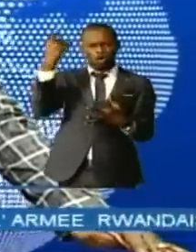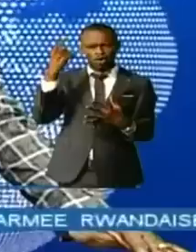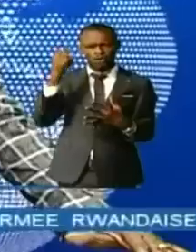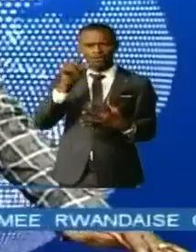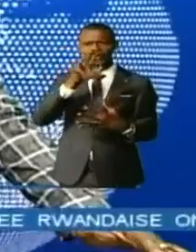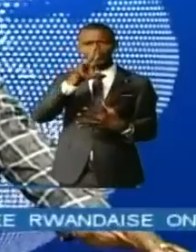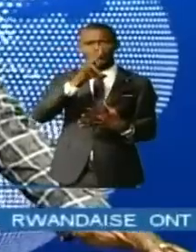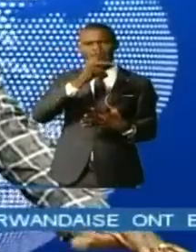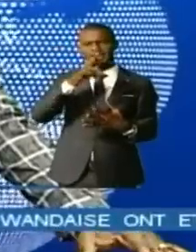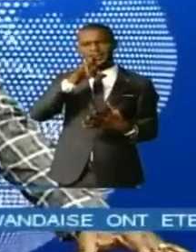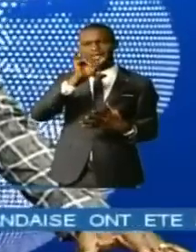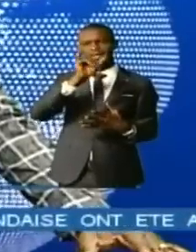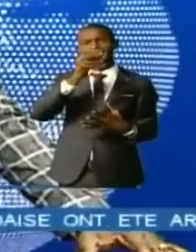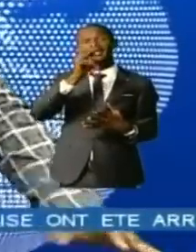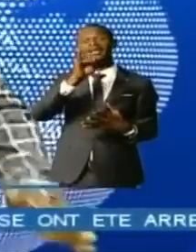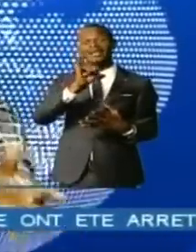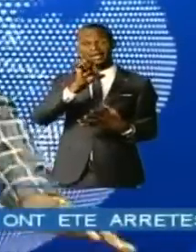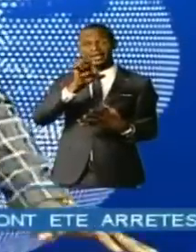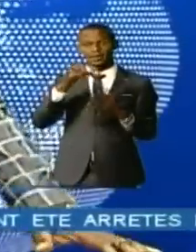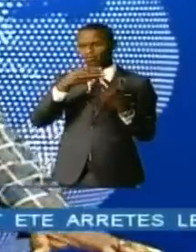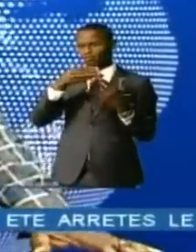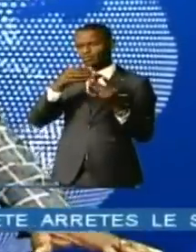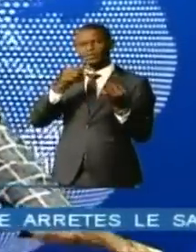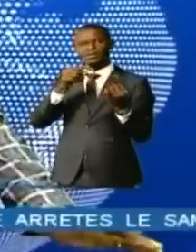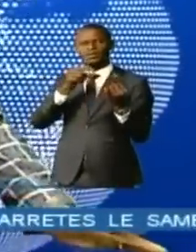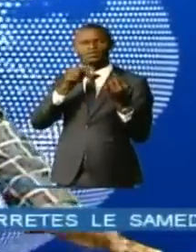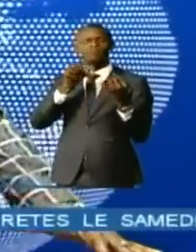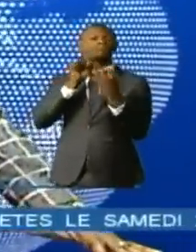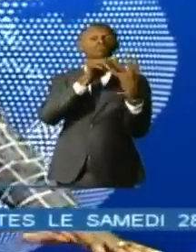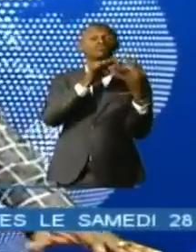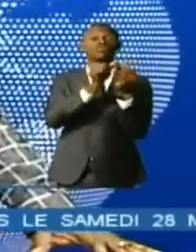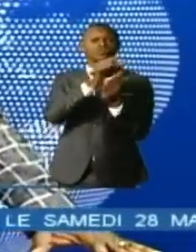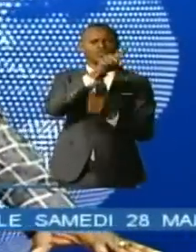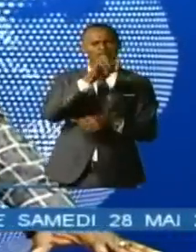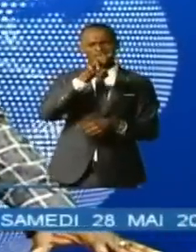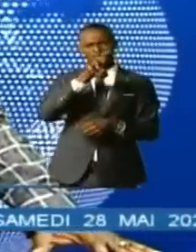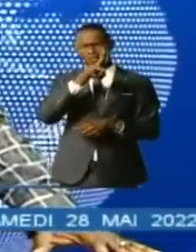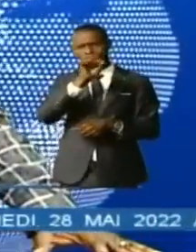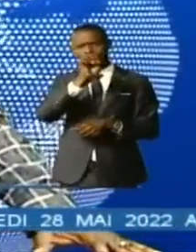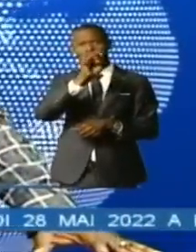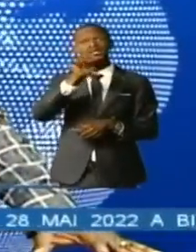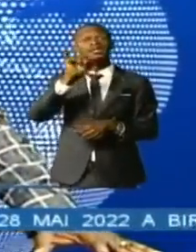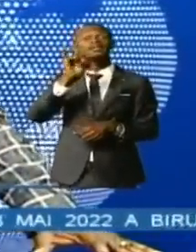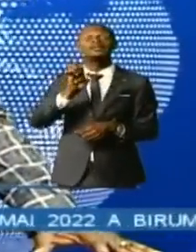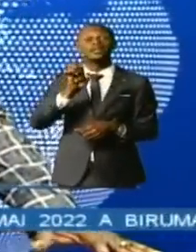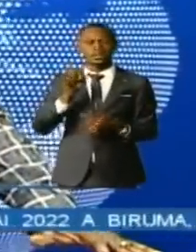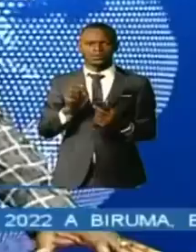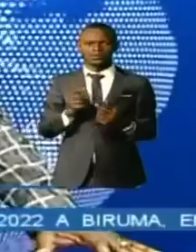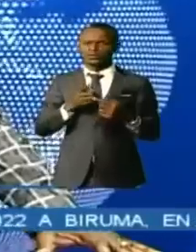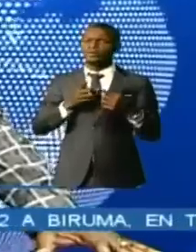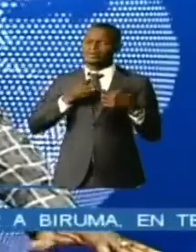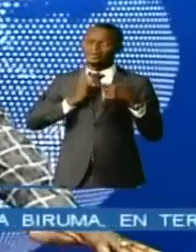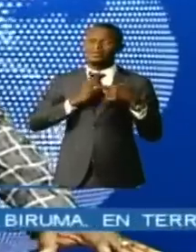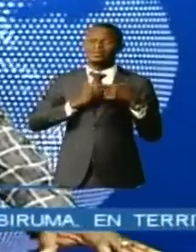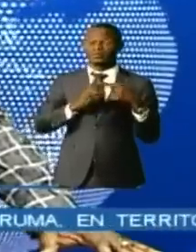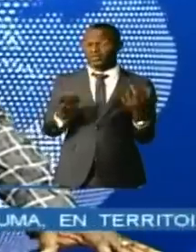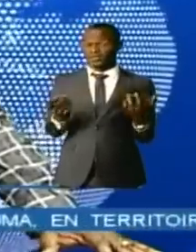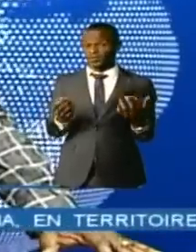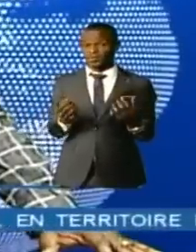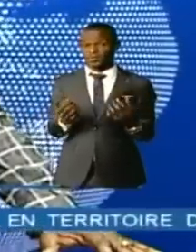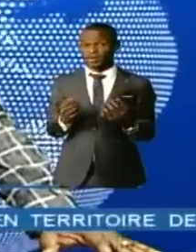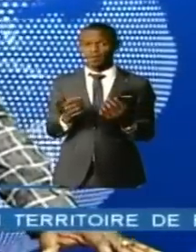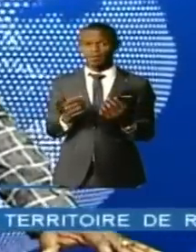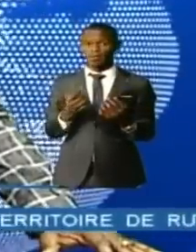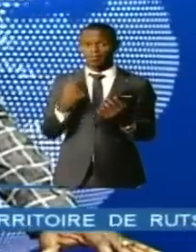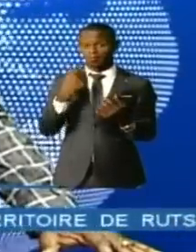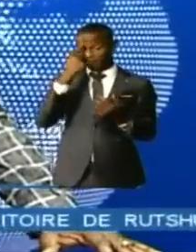international et même sur le plan national. Vous voyez la situation de carburant, tout ça, la douane est impliquée. Et donc, même sur le plan interne, il y a encore d'autres exigences, par exemple la